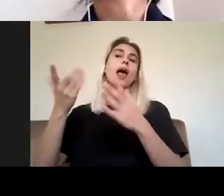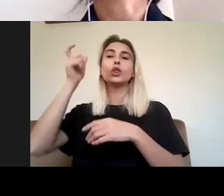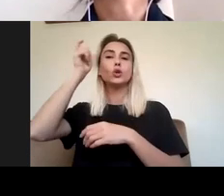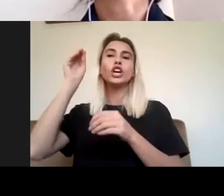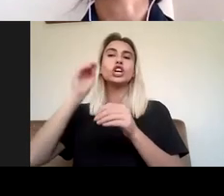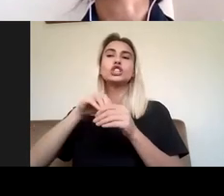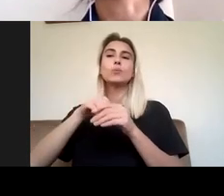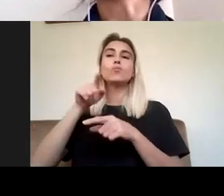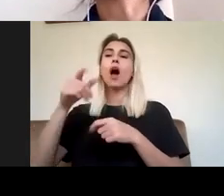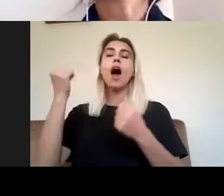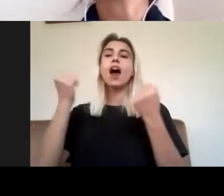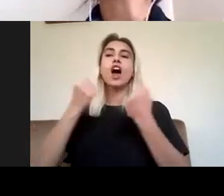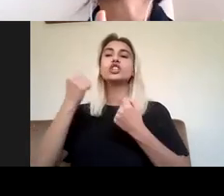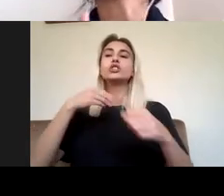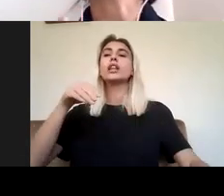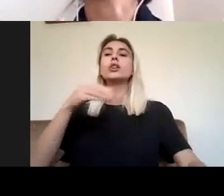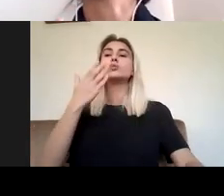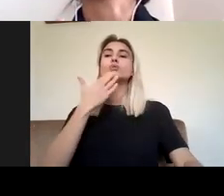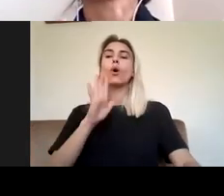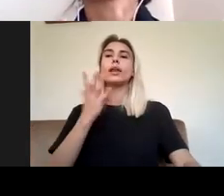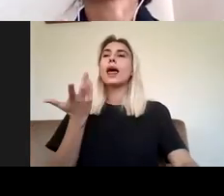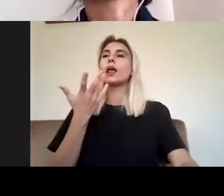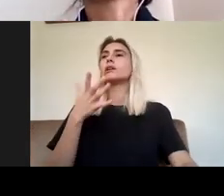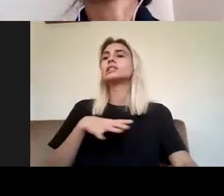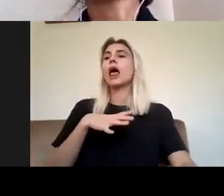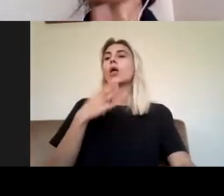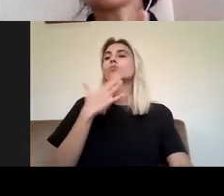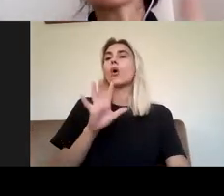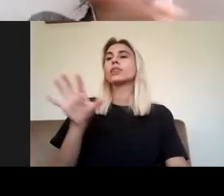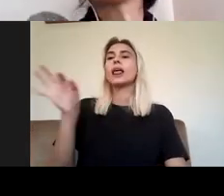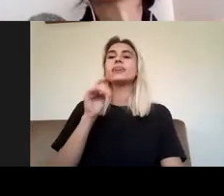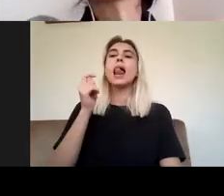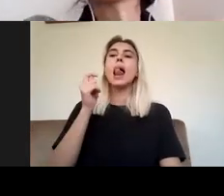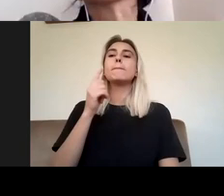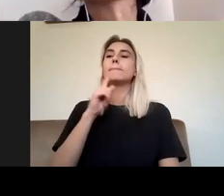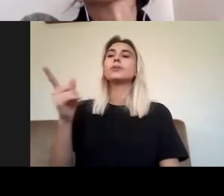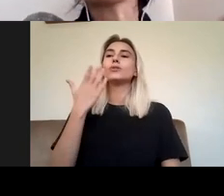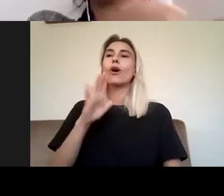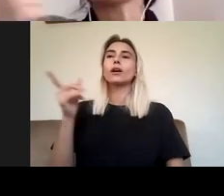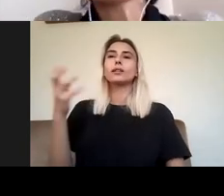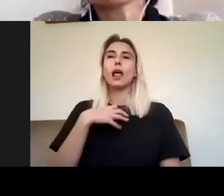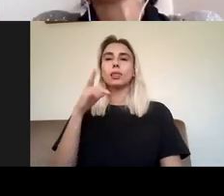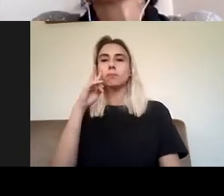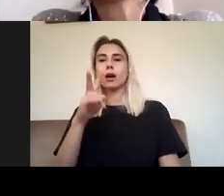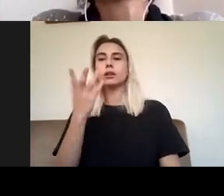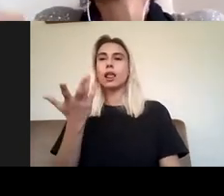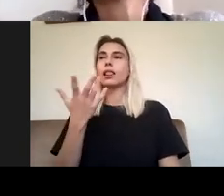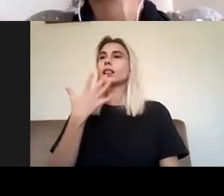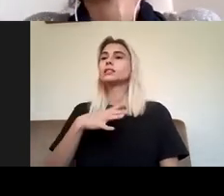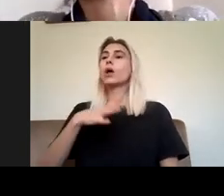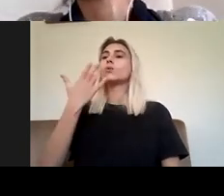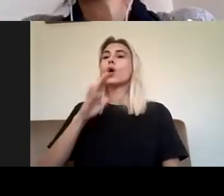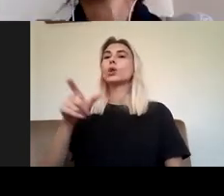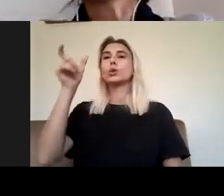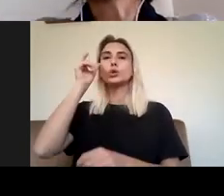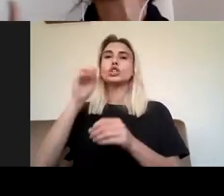bu araçların satışı yok? Çünkü talep yok diyor üretici. Şimdi üretici kendi bakışıyla baktığı zaman talebi olmayan bir şeyi neden Türkiye